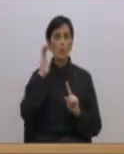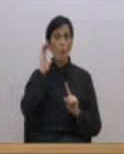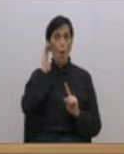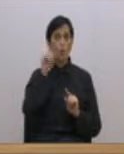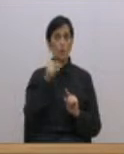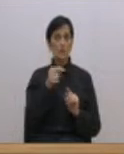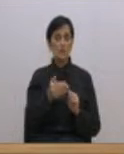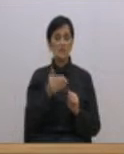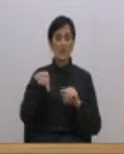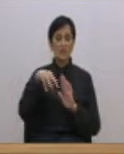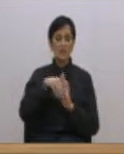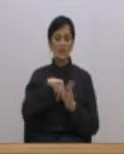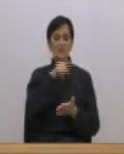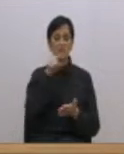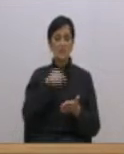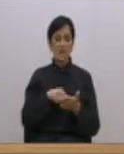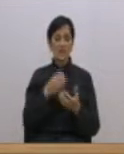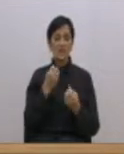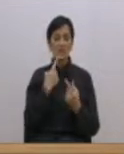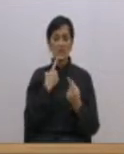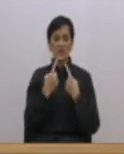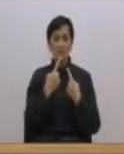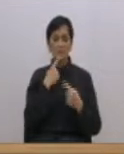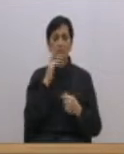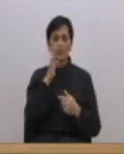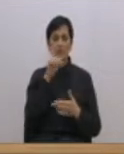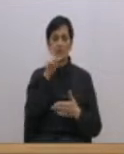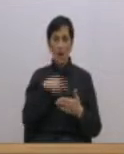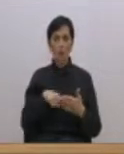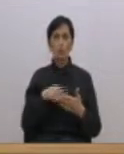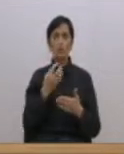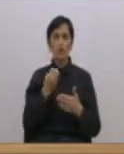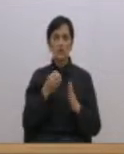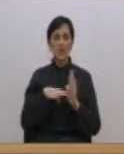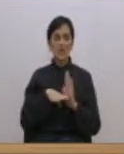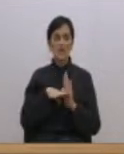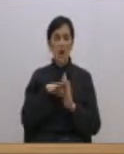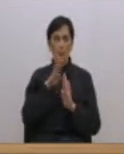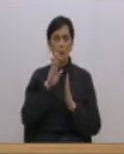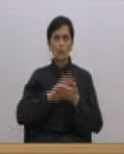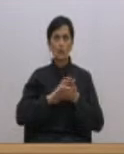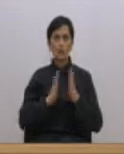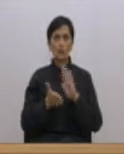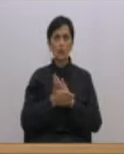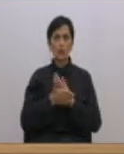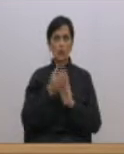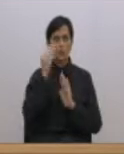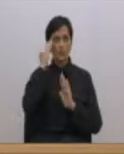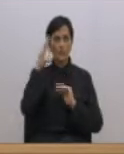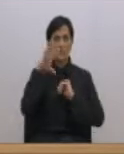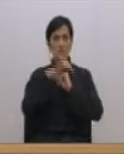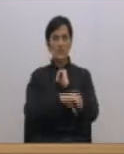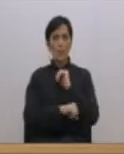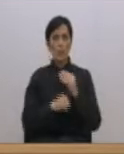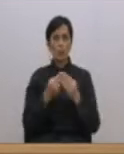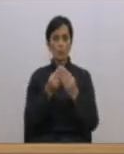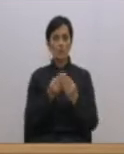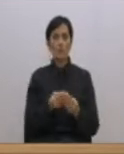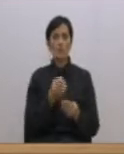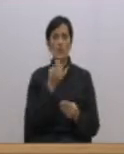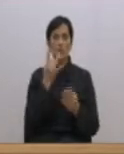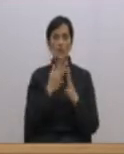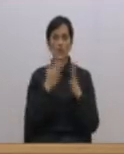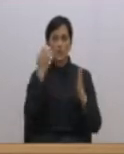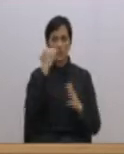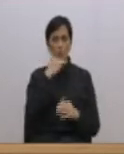neba, comitetul spargev și gaulat, dar spune bolivarom, ide o proga, un jobese bude și gere boliversie, e kneba, sa bolot armut genili, ide vârful de dimad